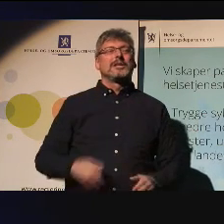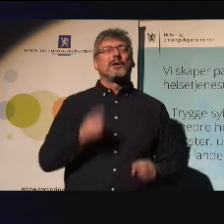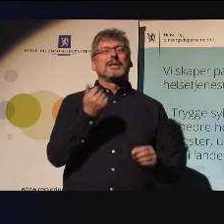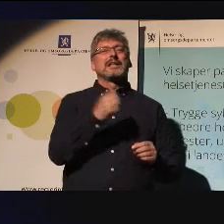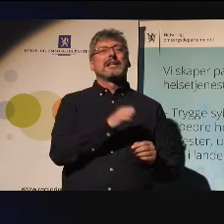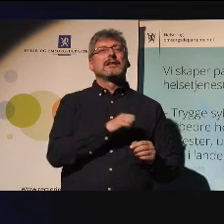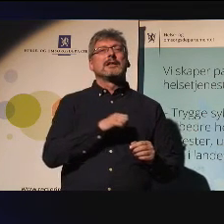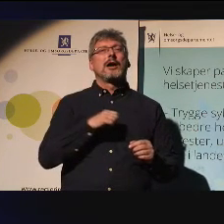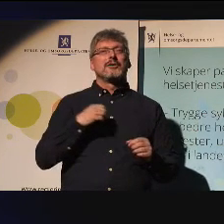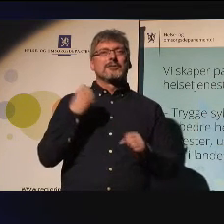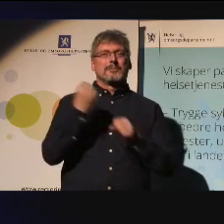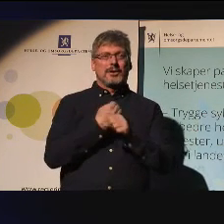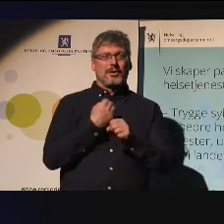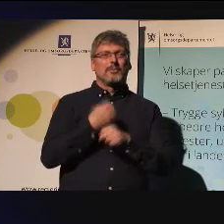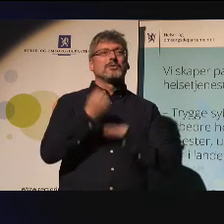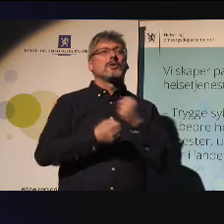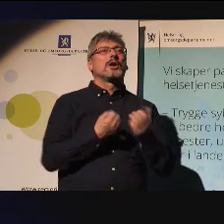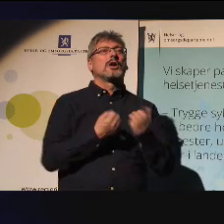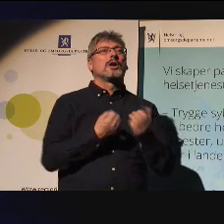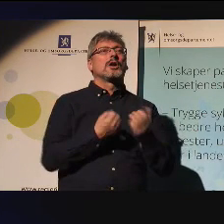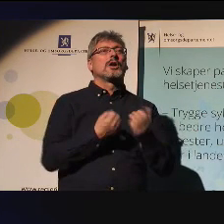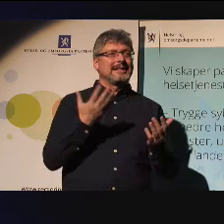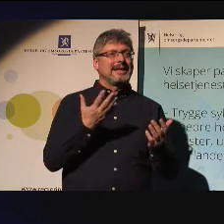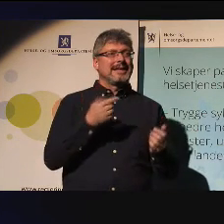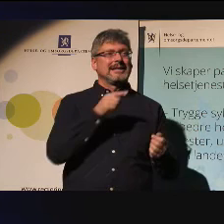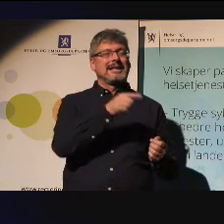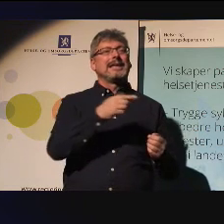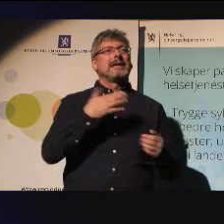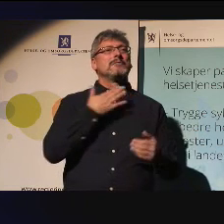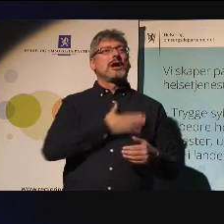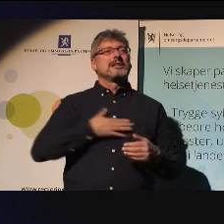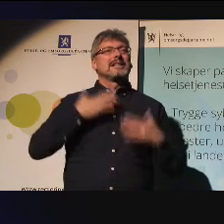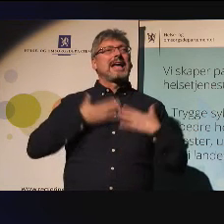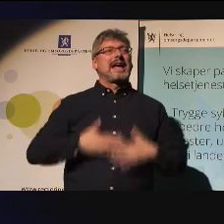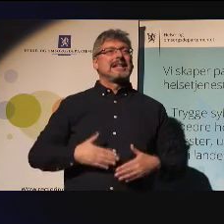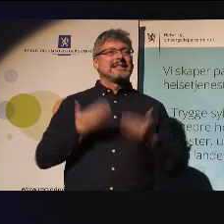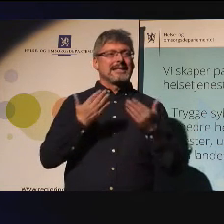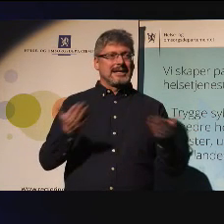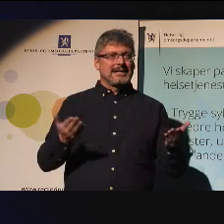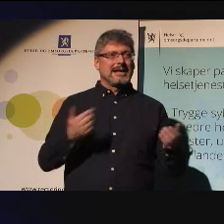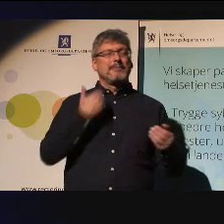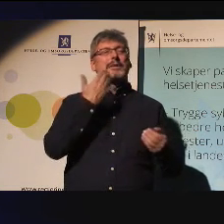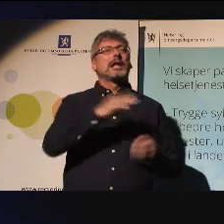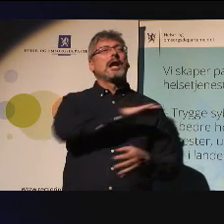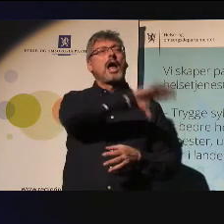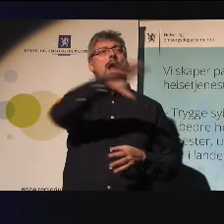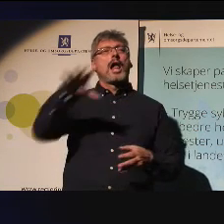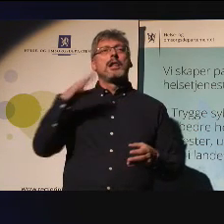jobben med å gjøre verdiene i pasientens helsetjeneste til allemanns eie.